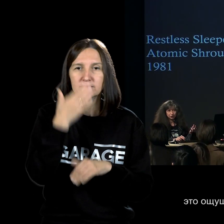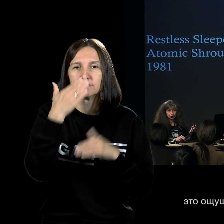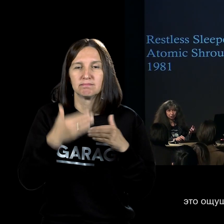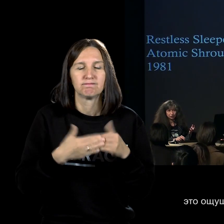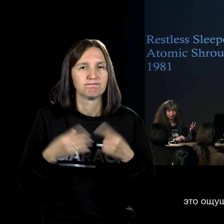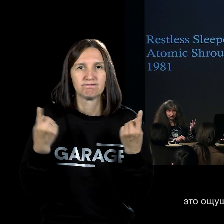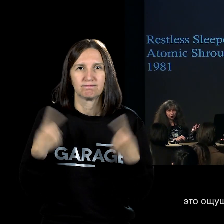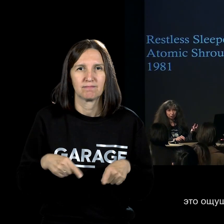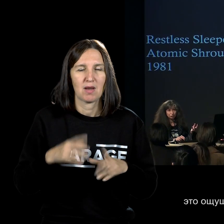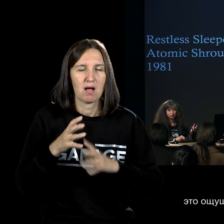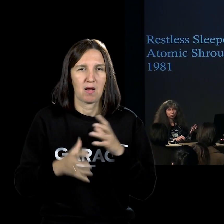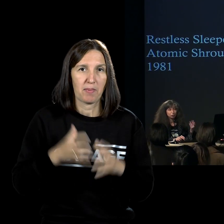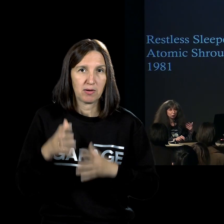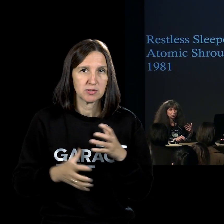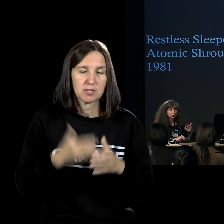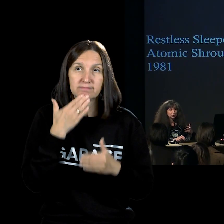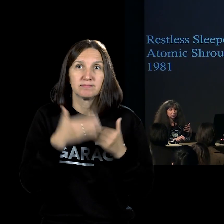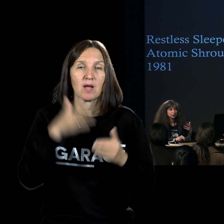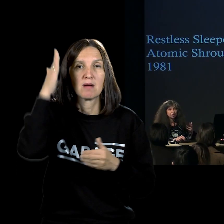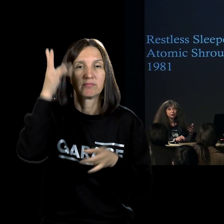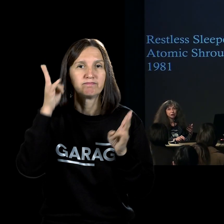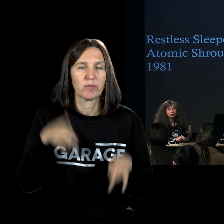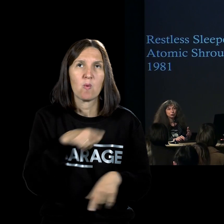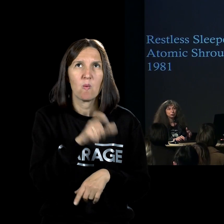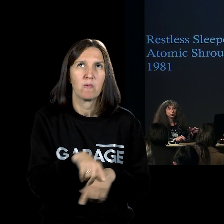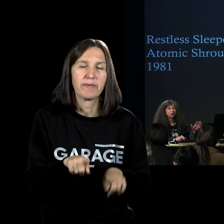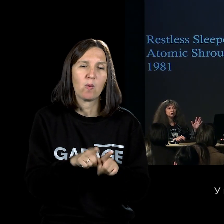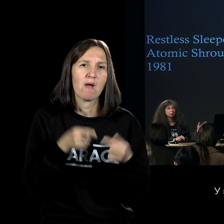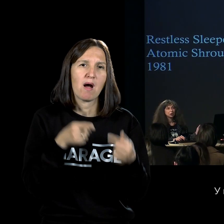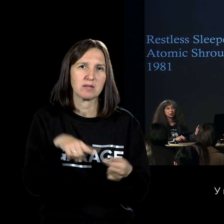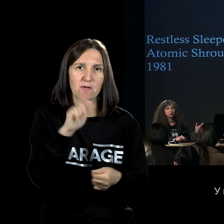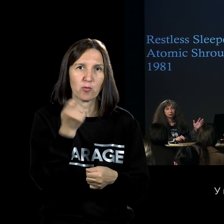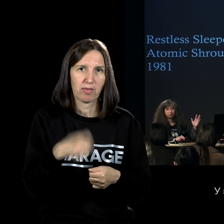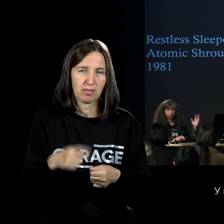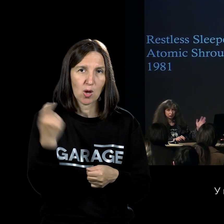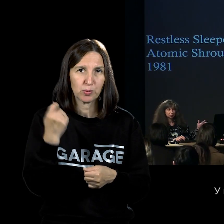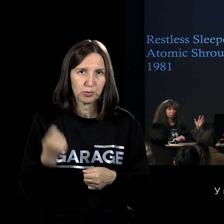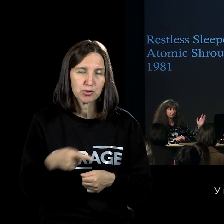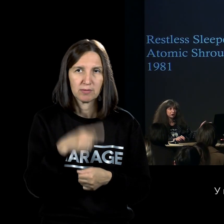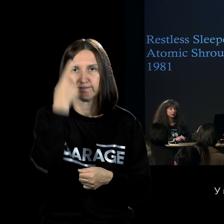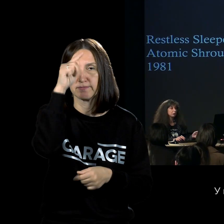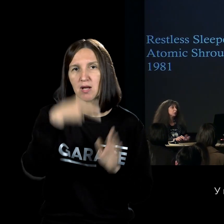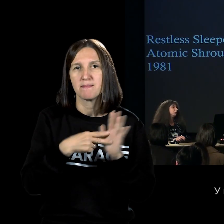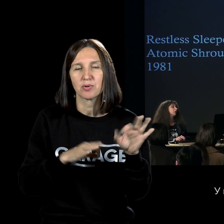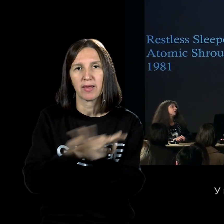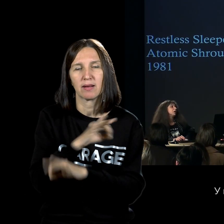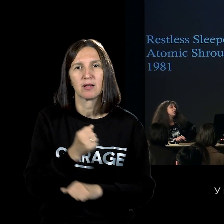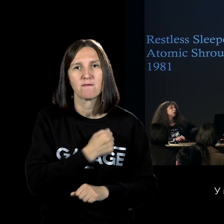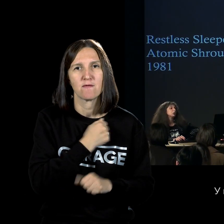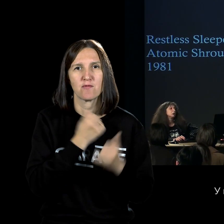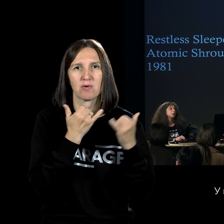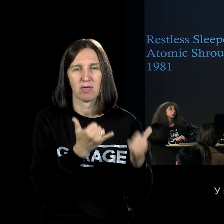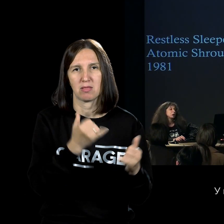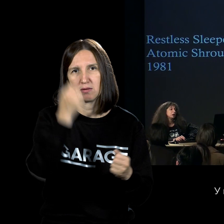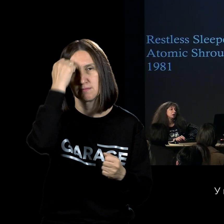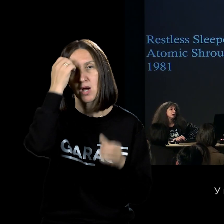апокалипсиса надвигающегося и катастрофы. Это художник антивоенный, это могут быть и его проекты вот этих военных монументов, и